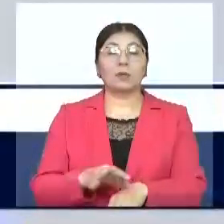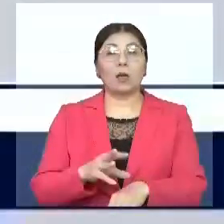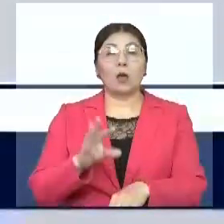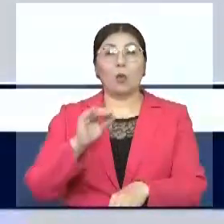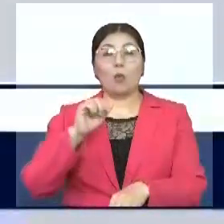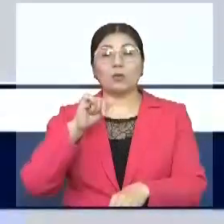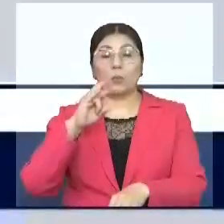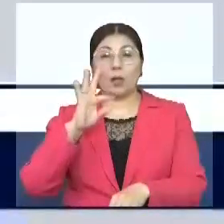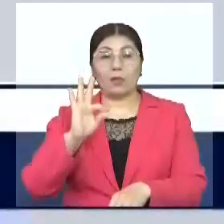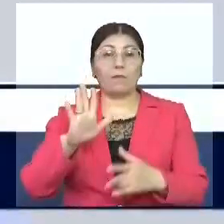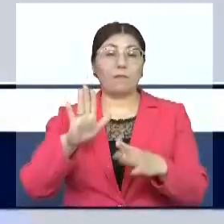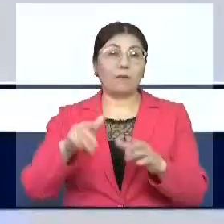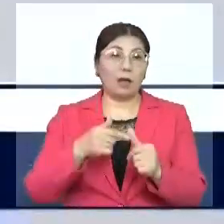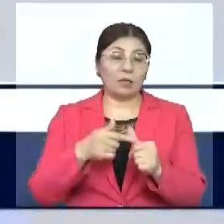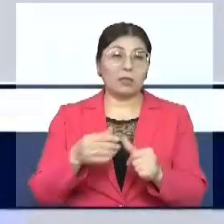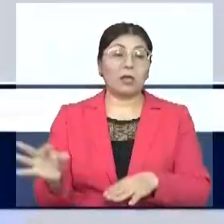атындағы Батыс Қазақстан медициналық